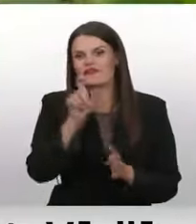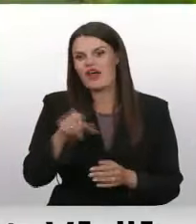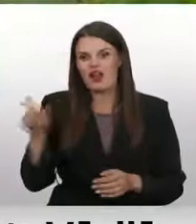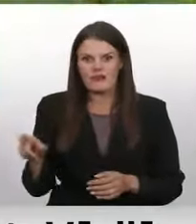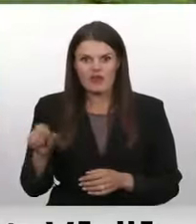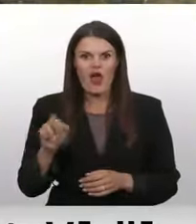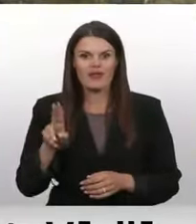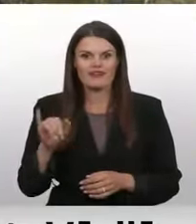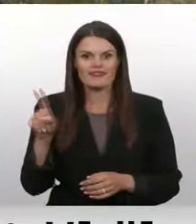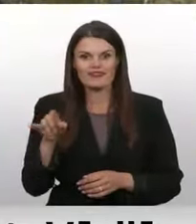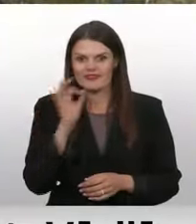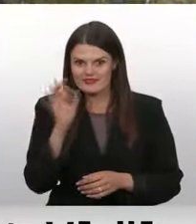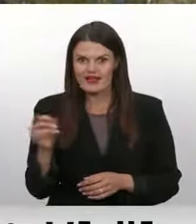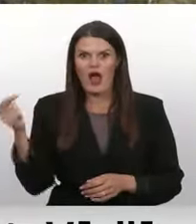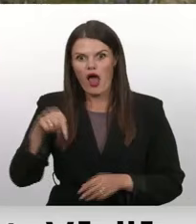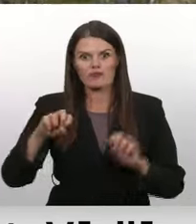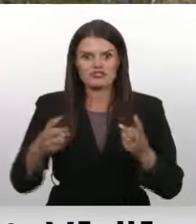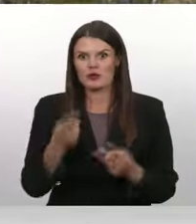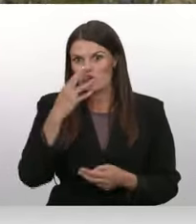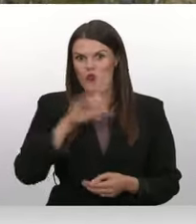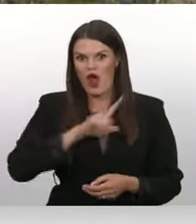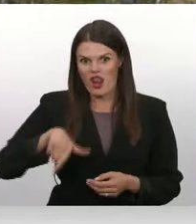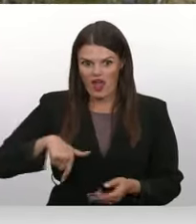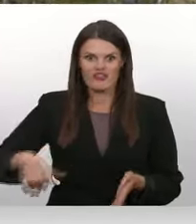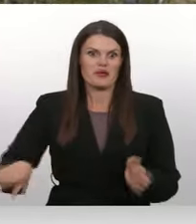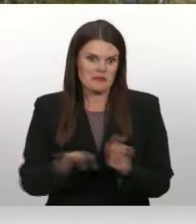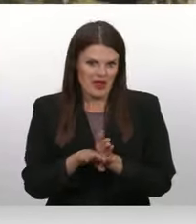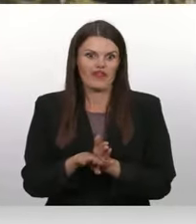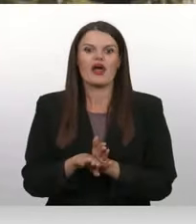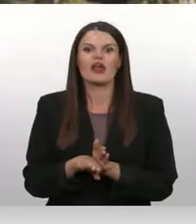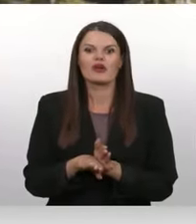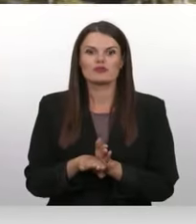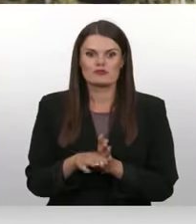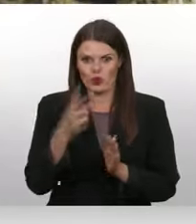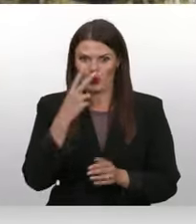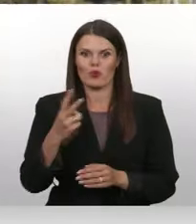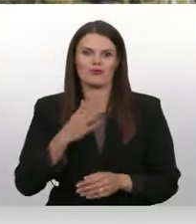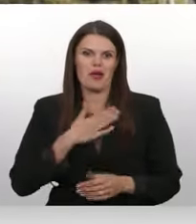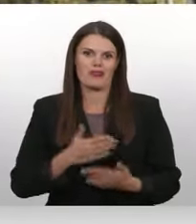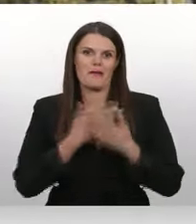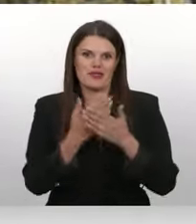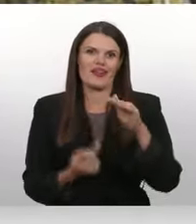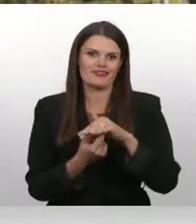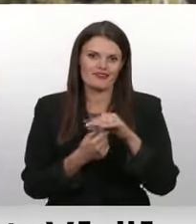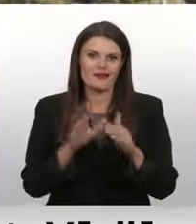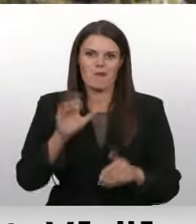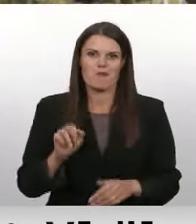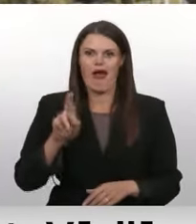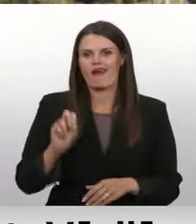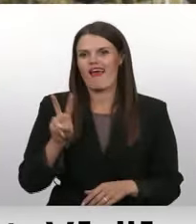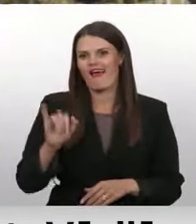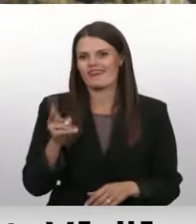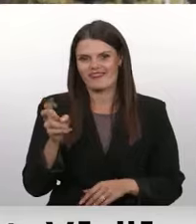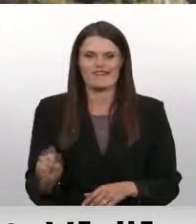Arnis. Atbraucu speciāli no Latvijas, piedalījos. Lūk, mana mīļākā sēna – baravika.